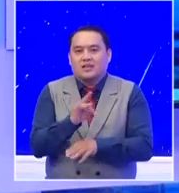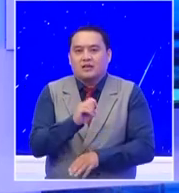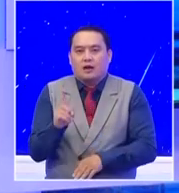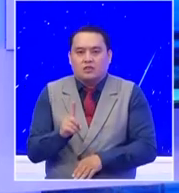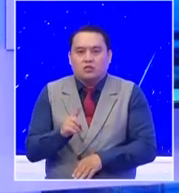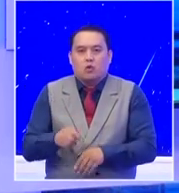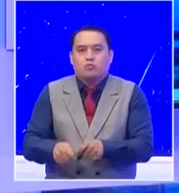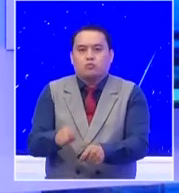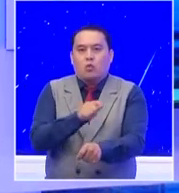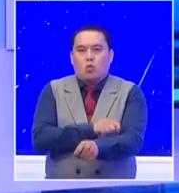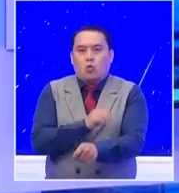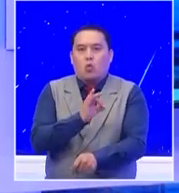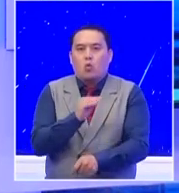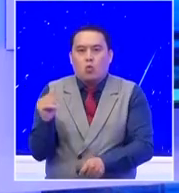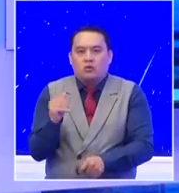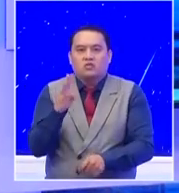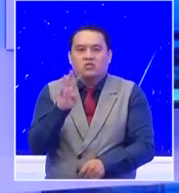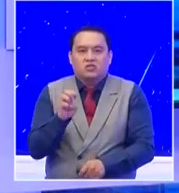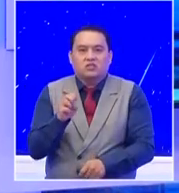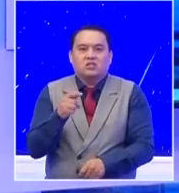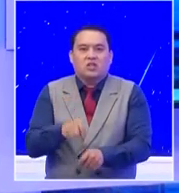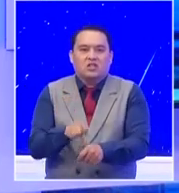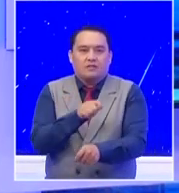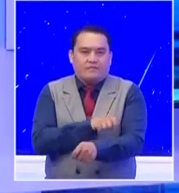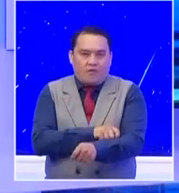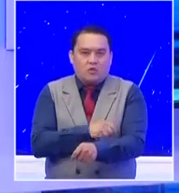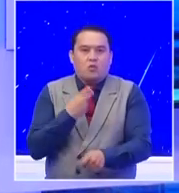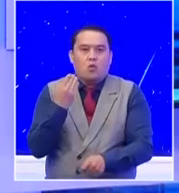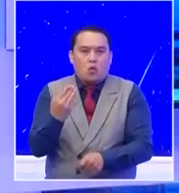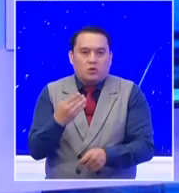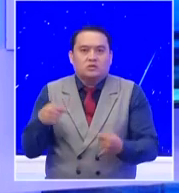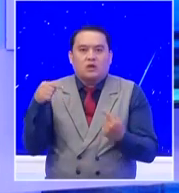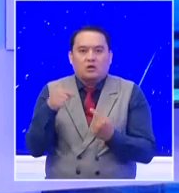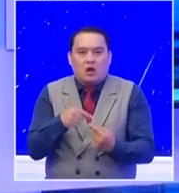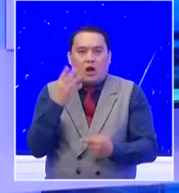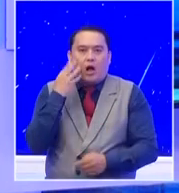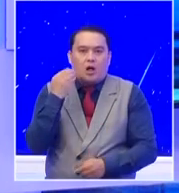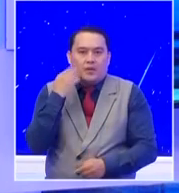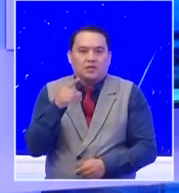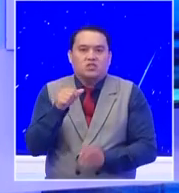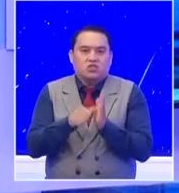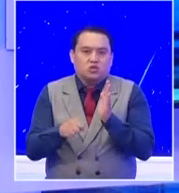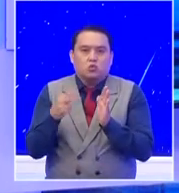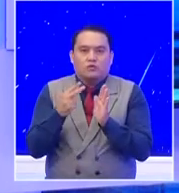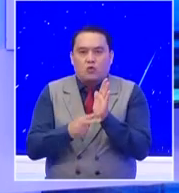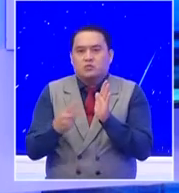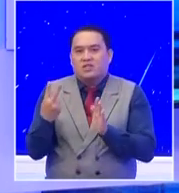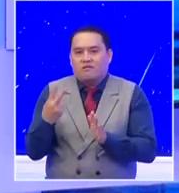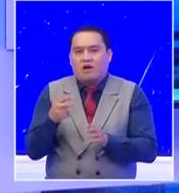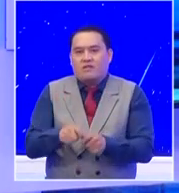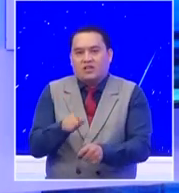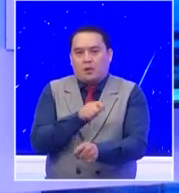его площадь официально составляет 400 квадратных километров. Для сравнения, площадь Алматы –